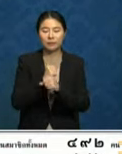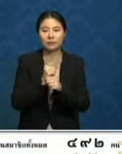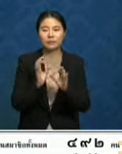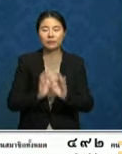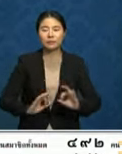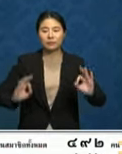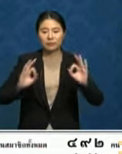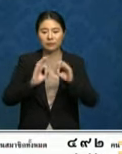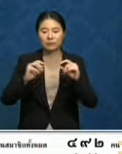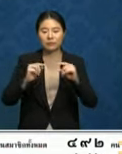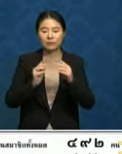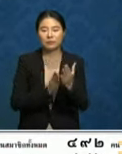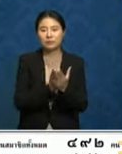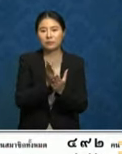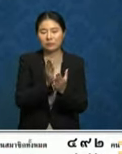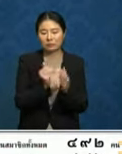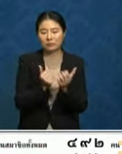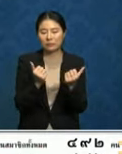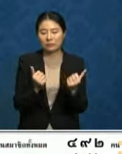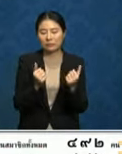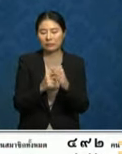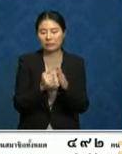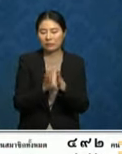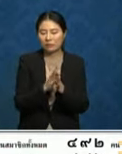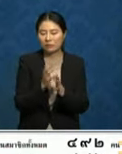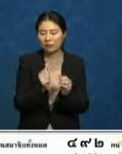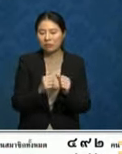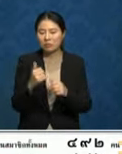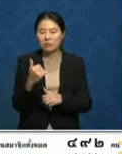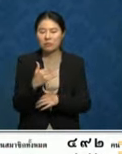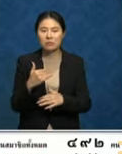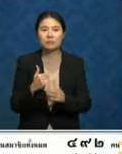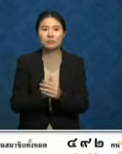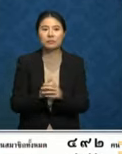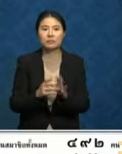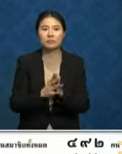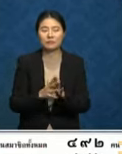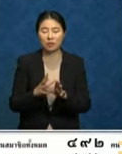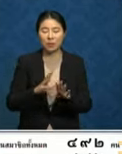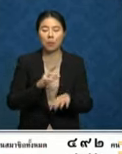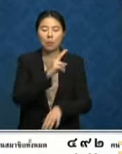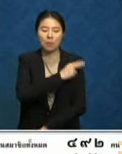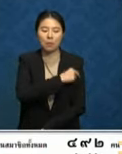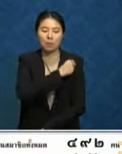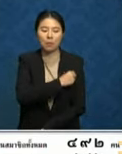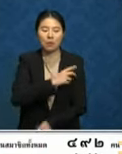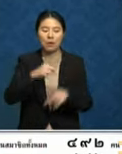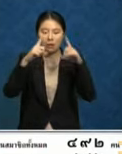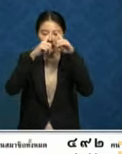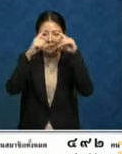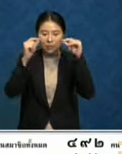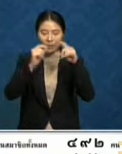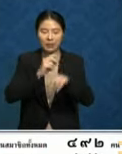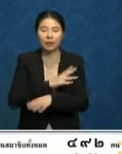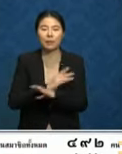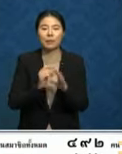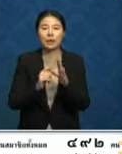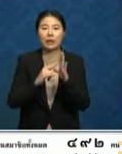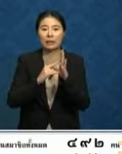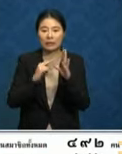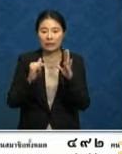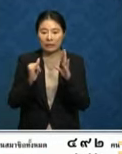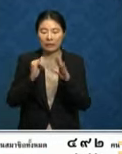บัณฑิตในสาขาที่ขาดแคนและเป็นที่ต้องการเช่นหมอพยาบาลเภสัช